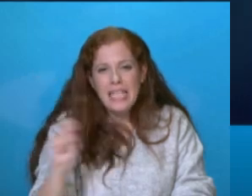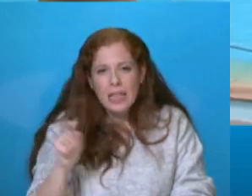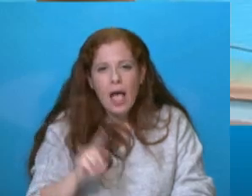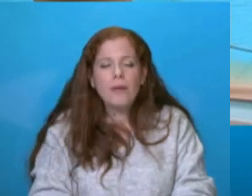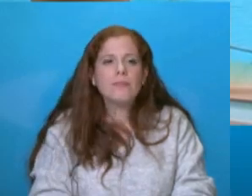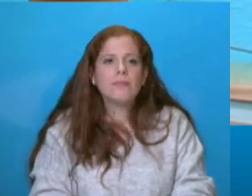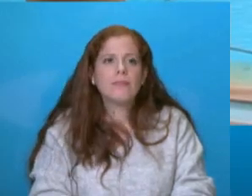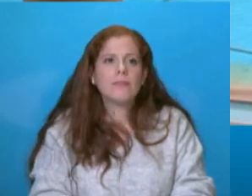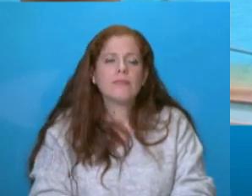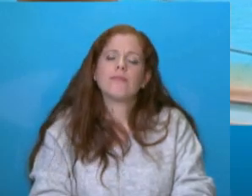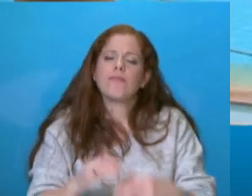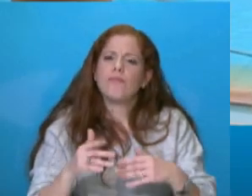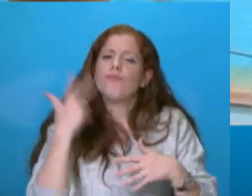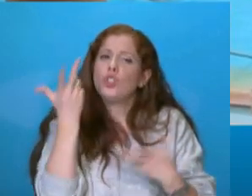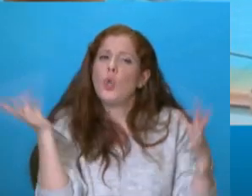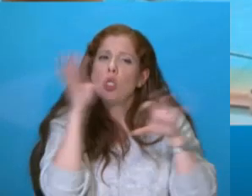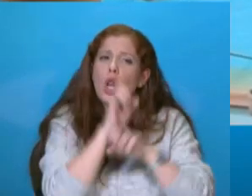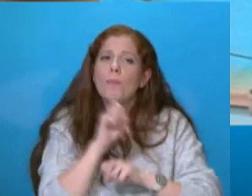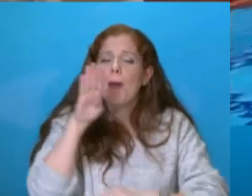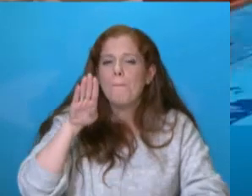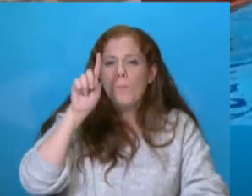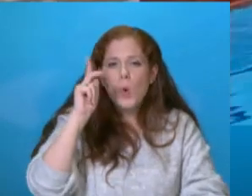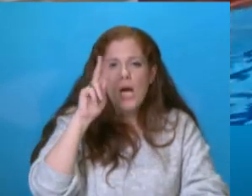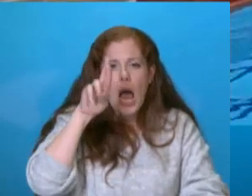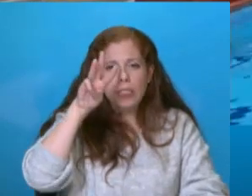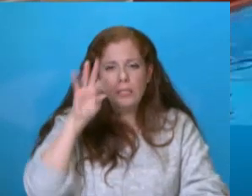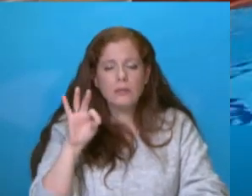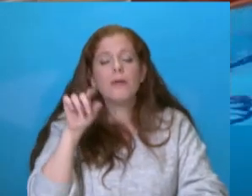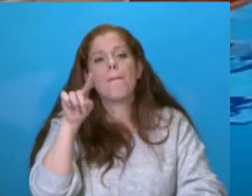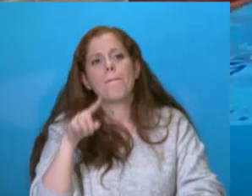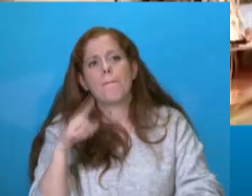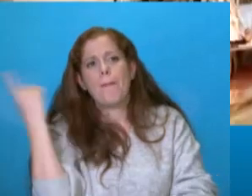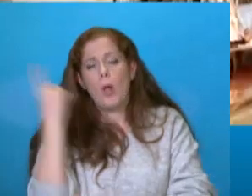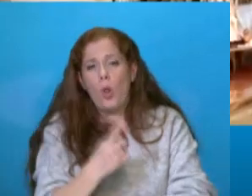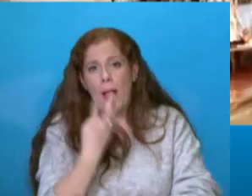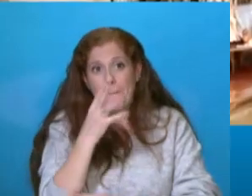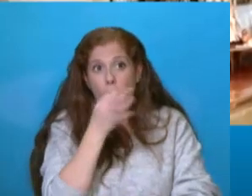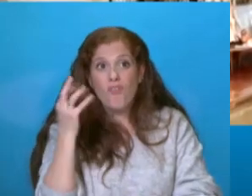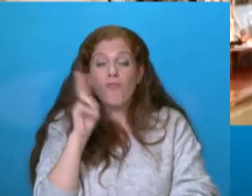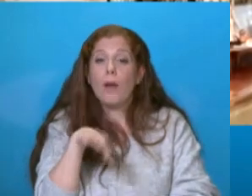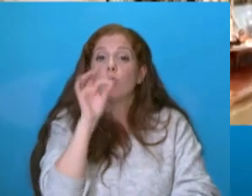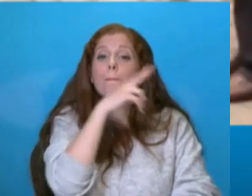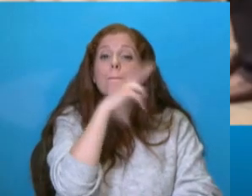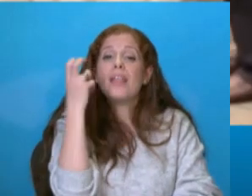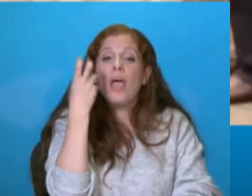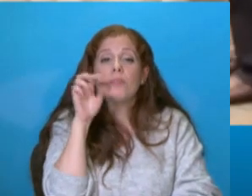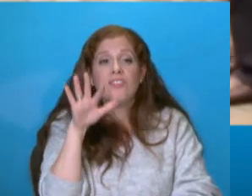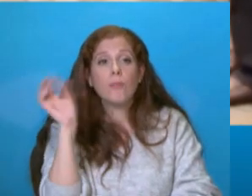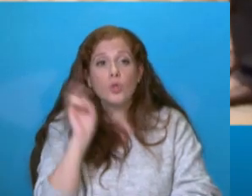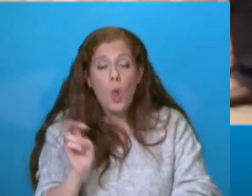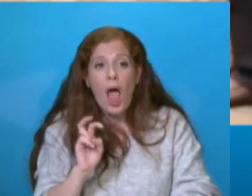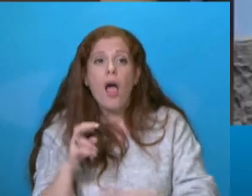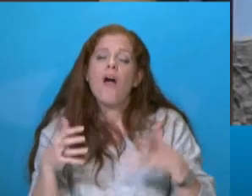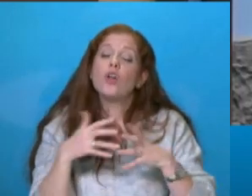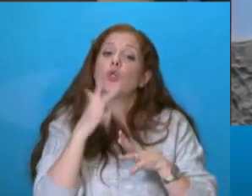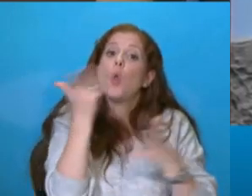חבילה של מלון ושלושה לילות בבוקרסט, במלון 4 כוכבים, ניתן למצוא ב-$225. חבילה לשלושה